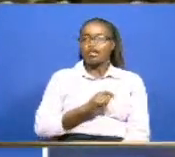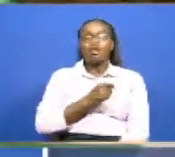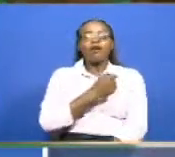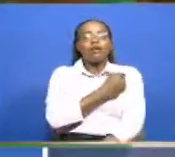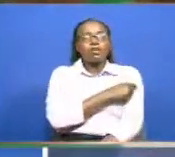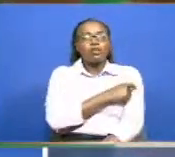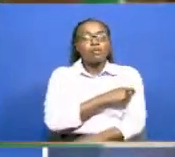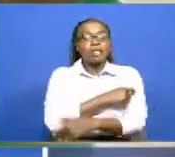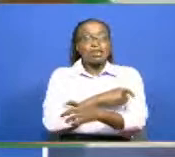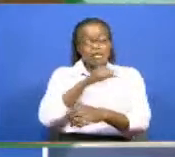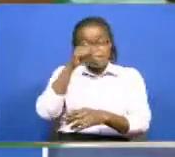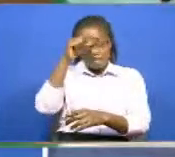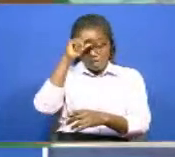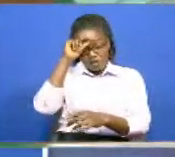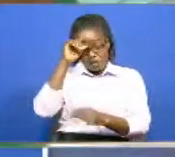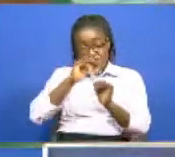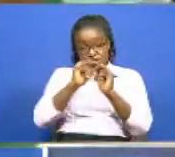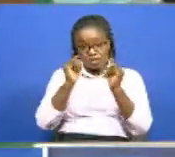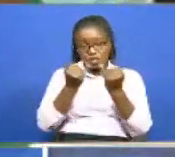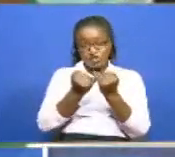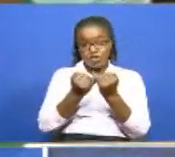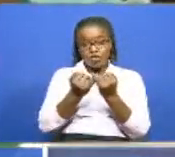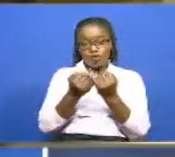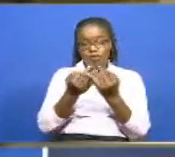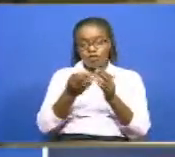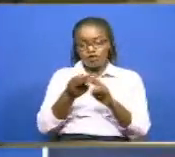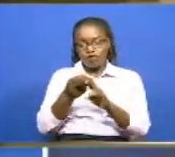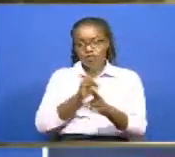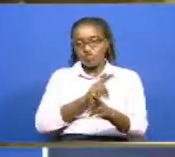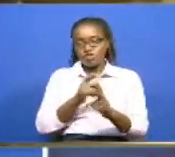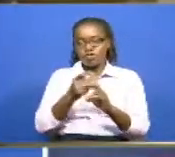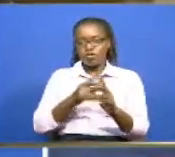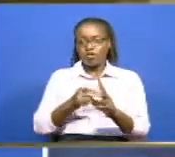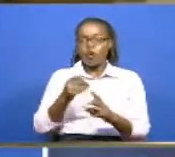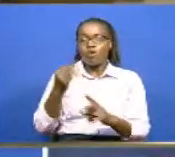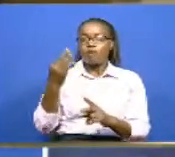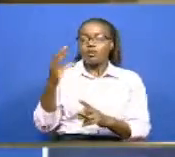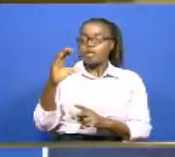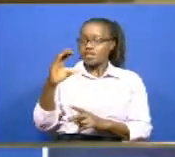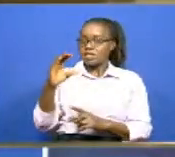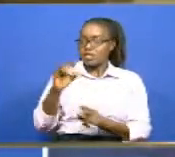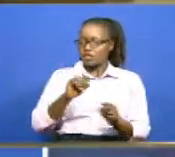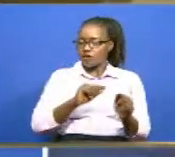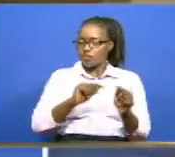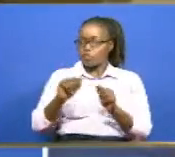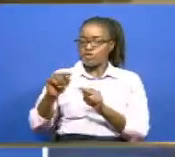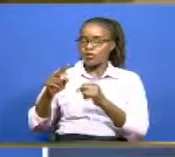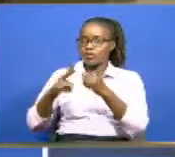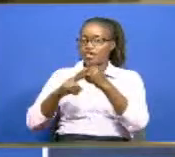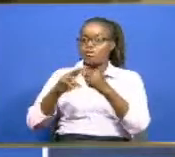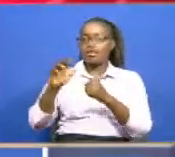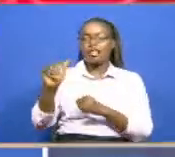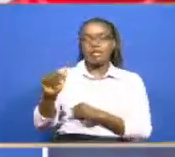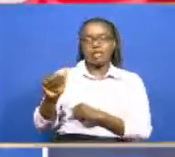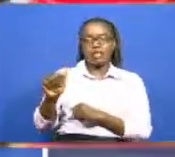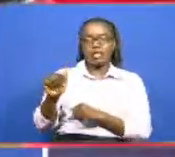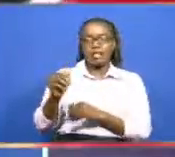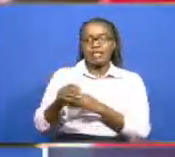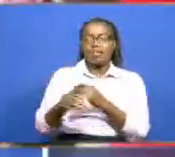shirika la serikali iliondolewa kutoka kiwango cha 3 chanya na kurodheshwa kuwa 7A